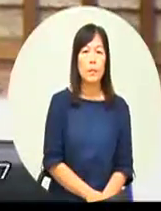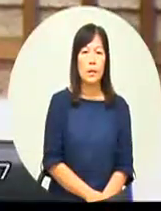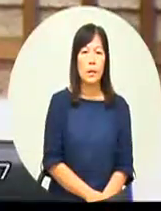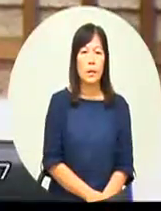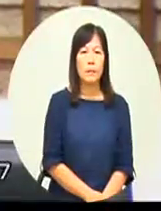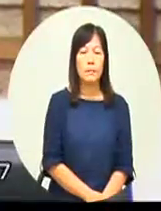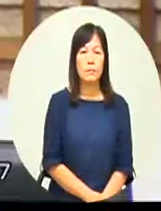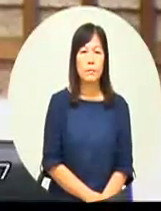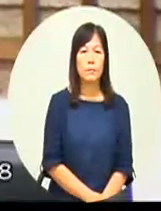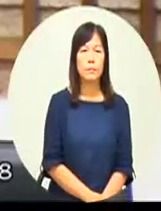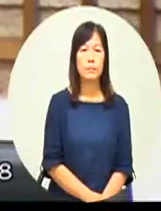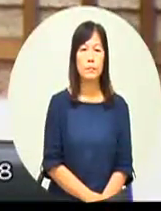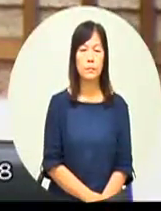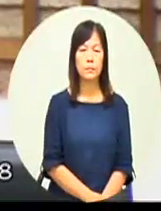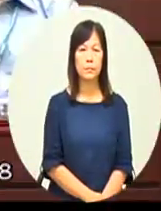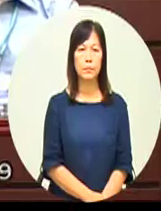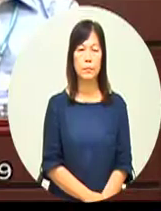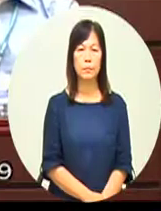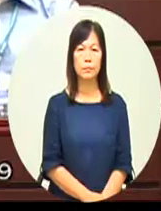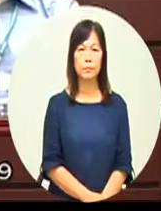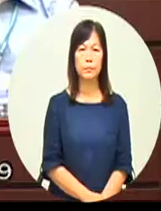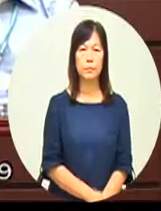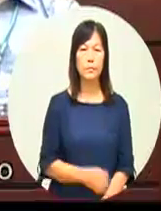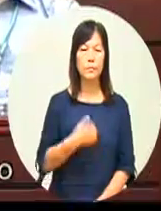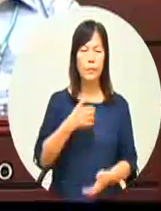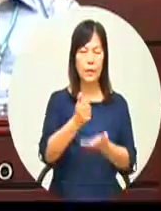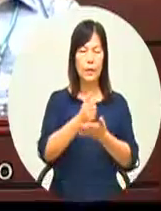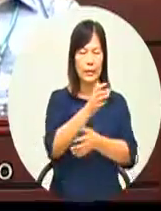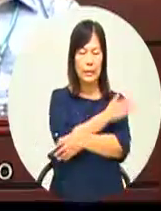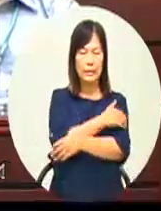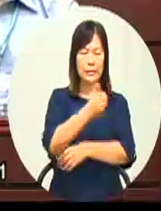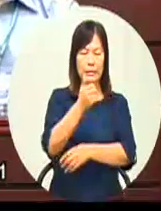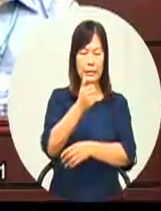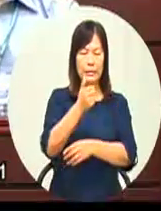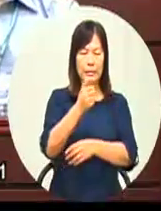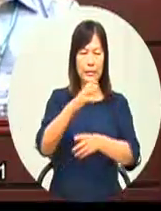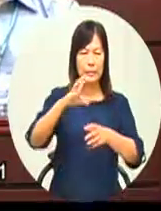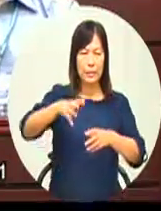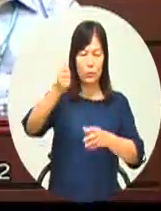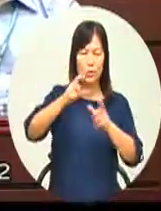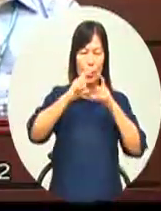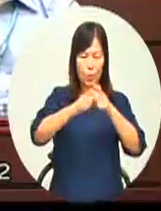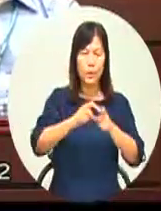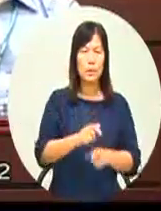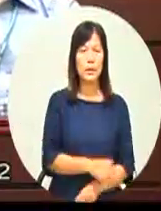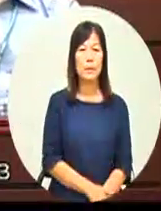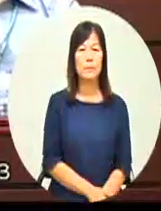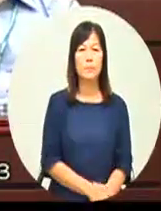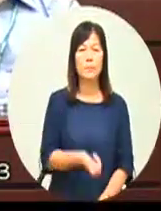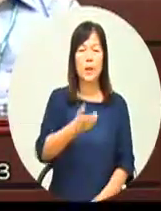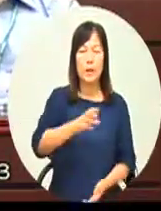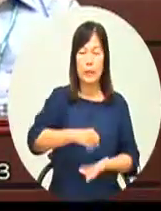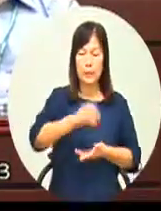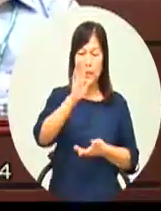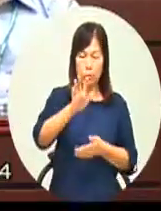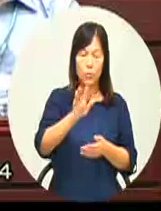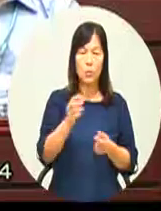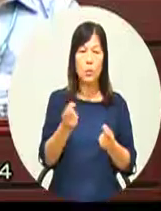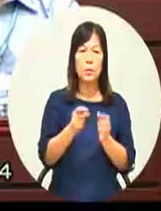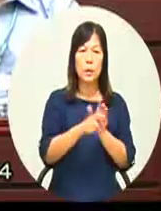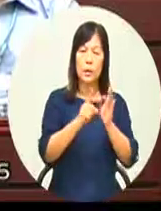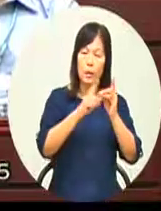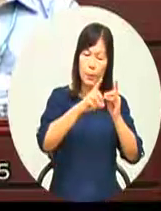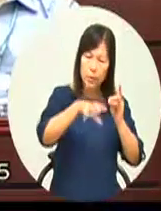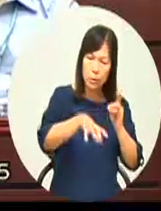我来回答一下。 陈局长，请答复。 好，谢谢主席。谢谢陈议员哈。刚才陈议员也有提到说，像弥陀